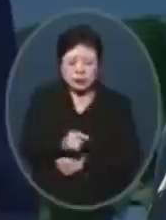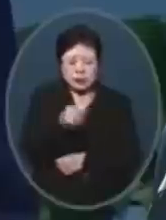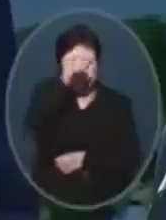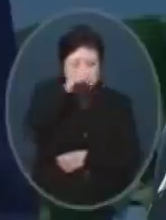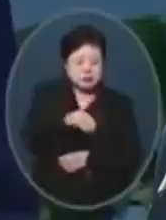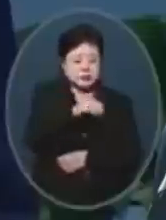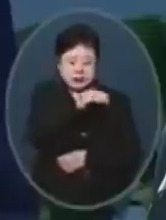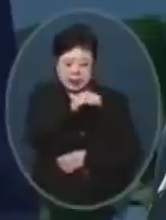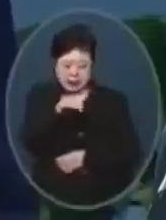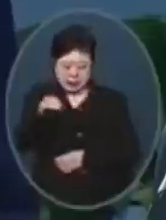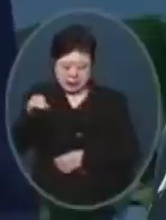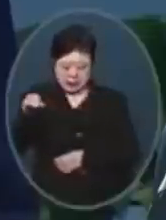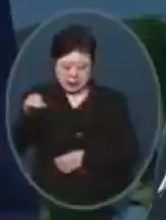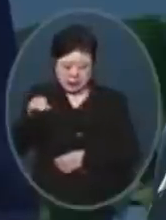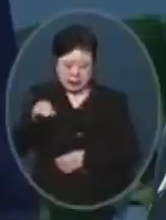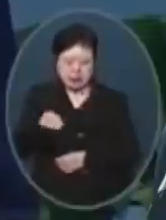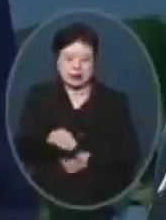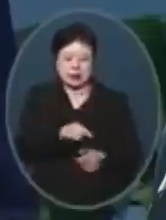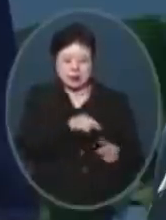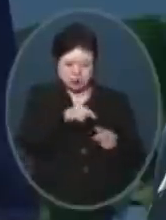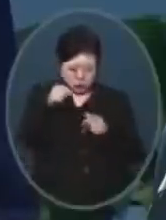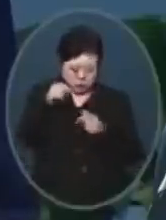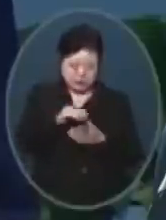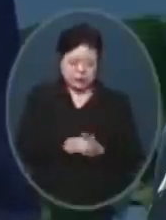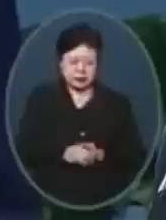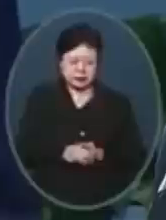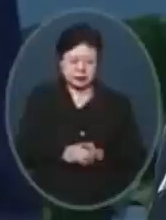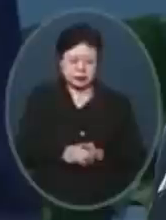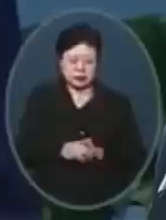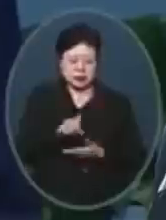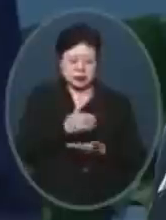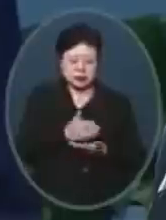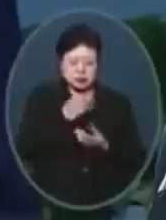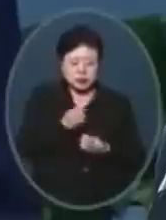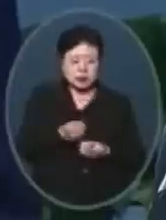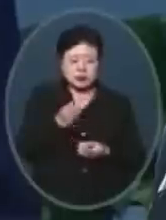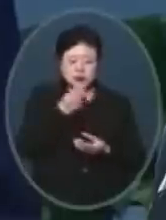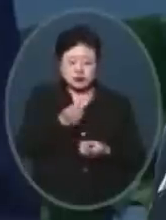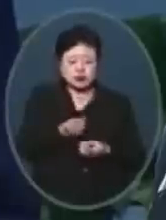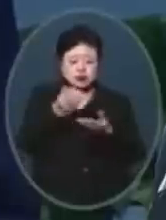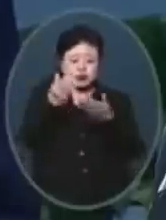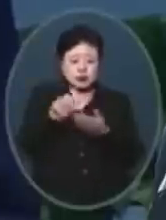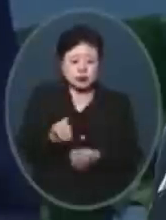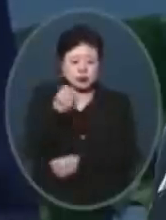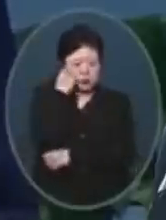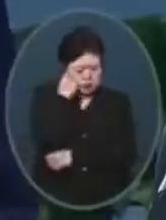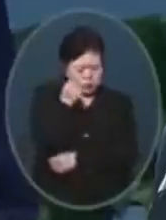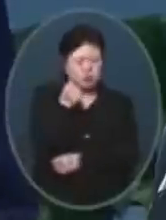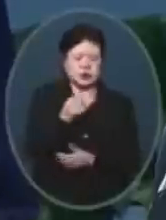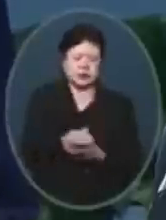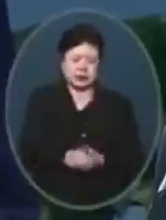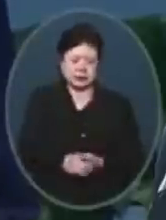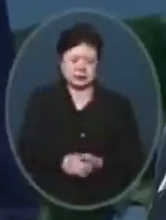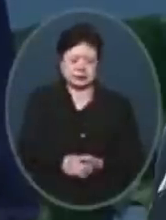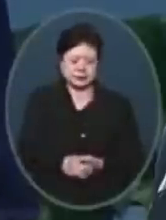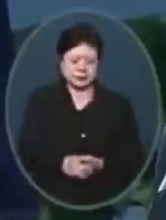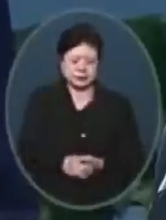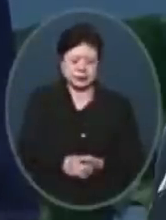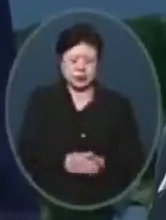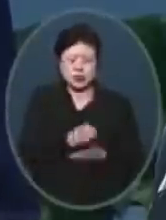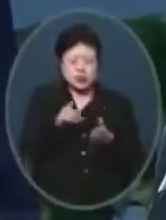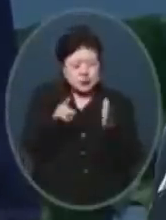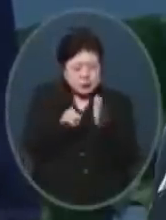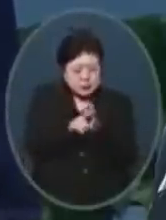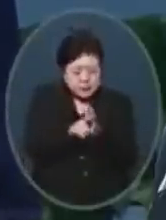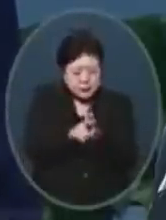십자가의 구원인 것입니다. 오중복음과 삼중축복이 근본 바탕인 것입니다. 우리